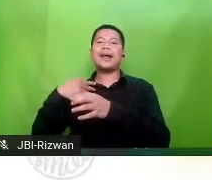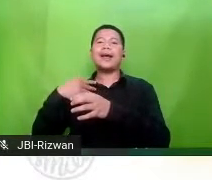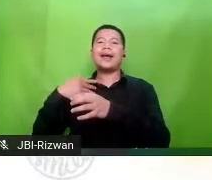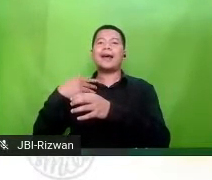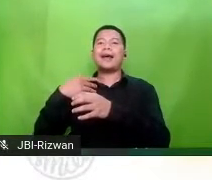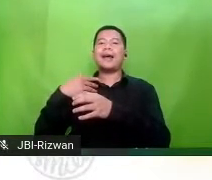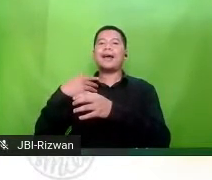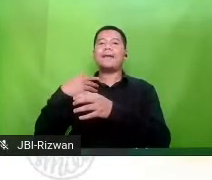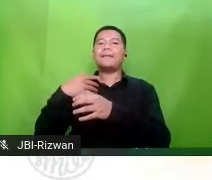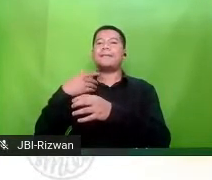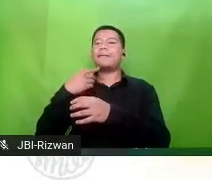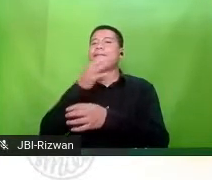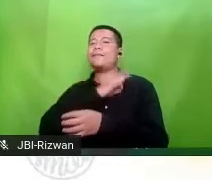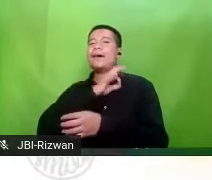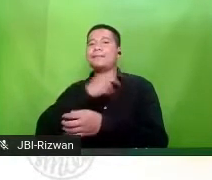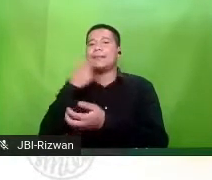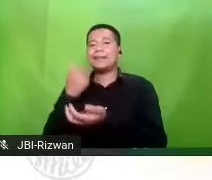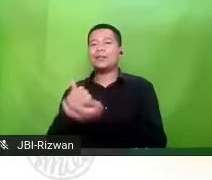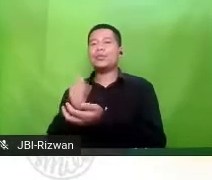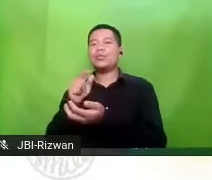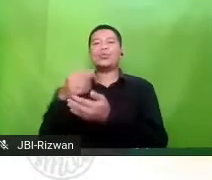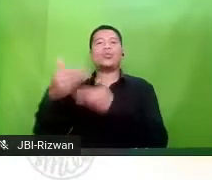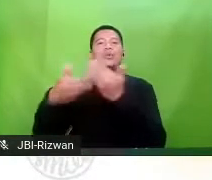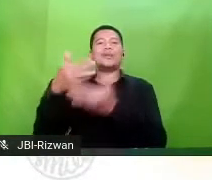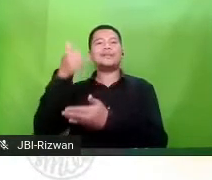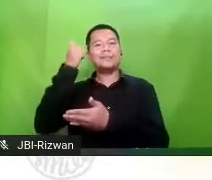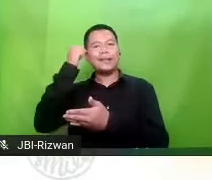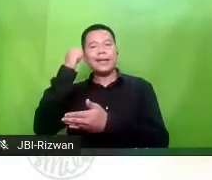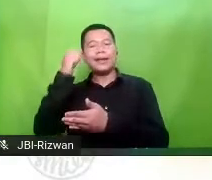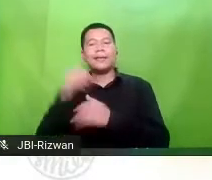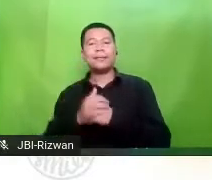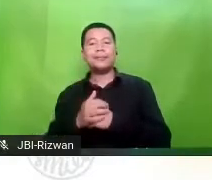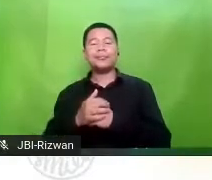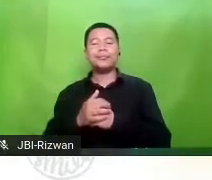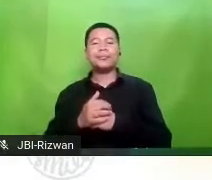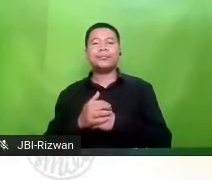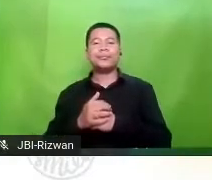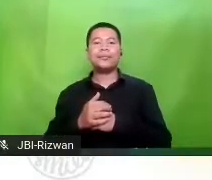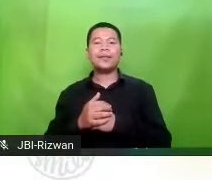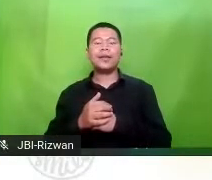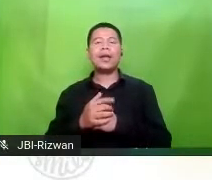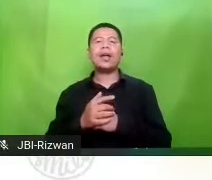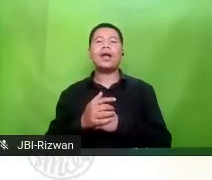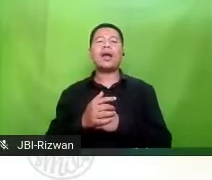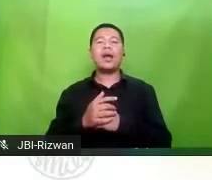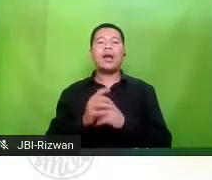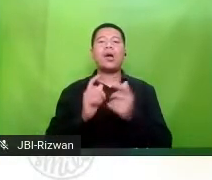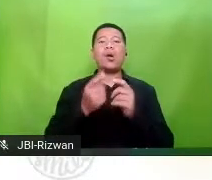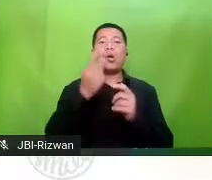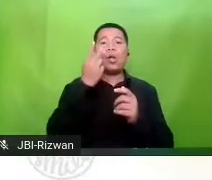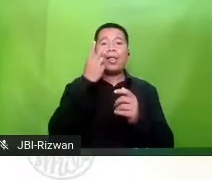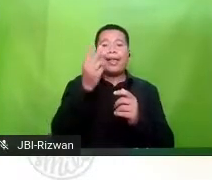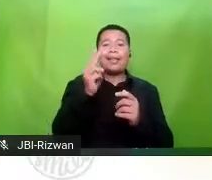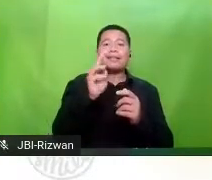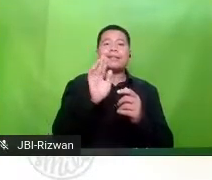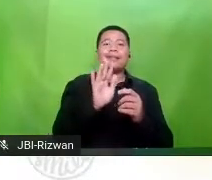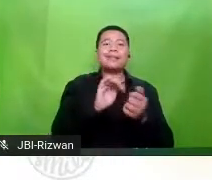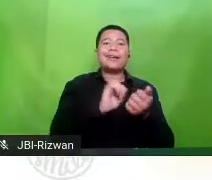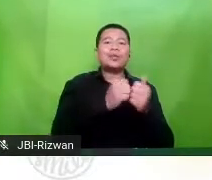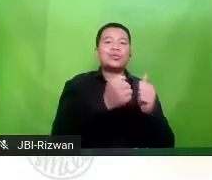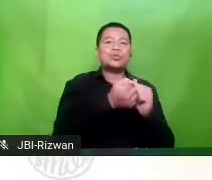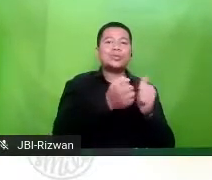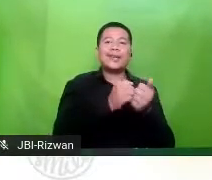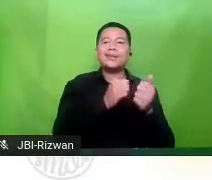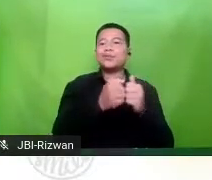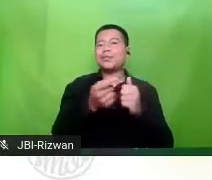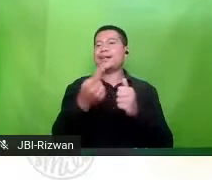belajar. Nah, sementara kalau kita lihat nanti pada kasus-kasus yang kita akan ceritakan,